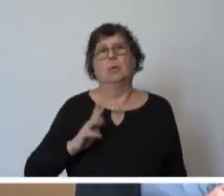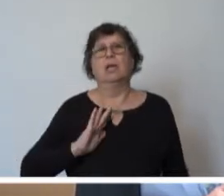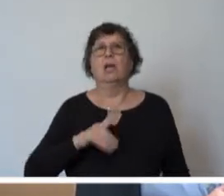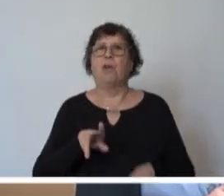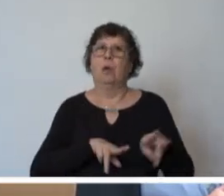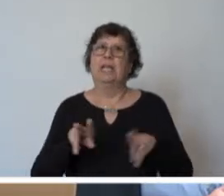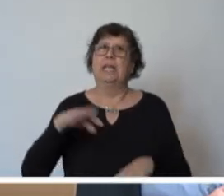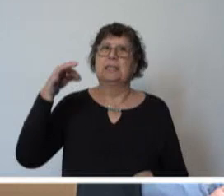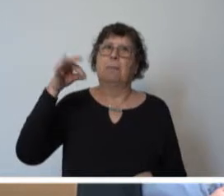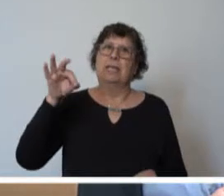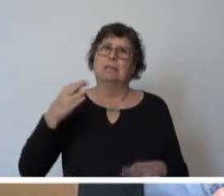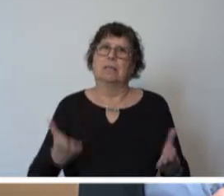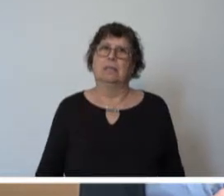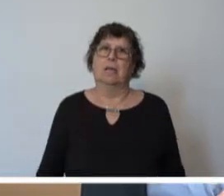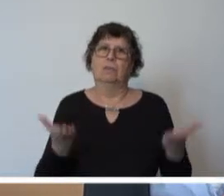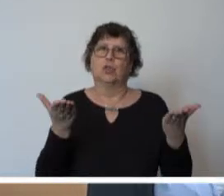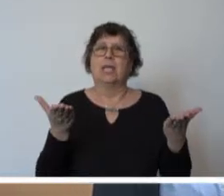Ministerpräsidentin von ihren Plätzen zu erheben.